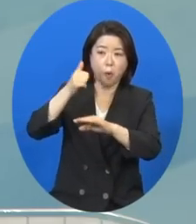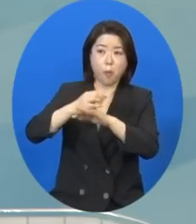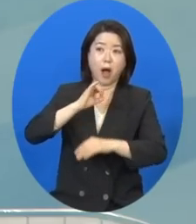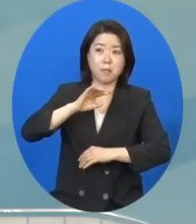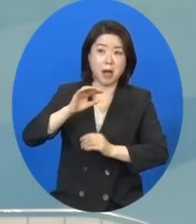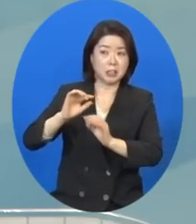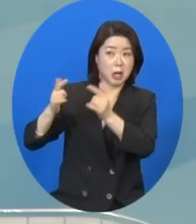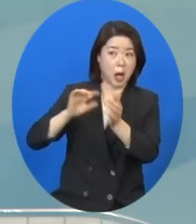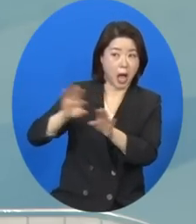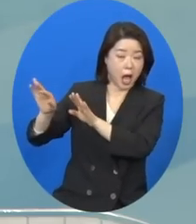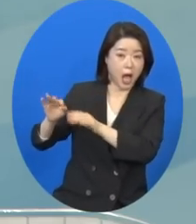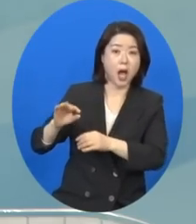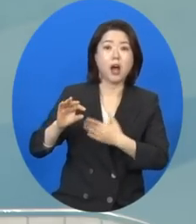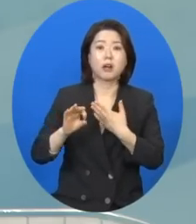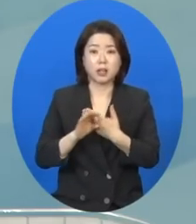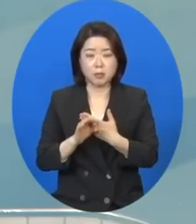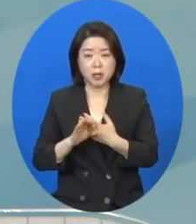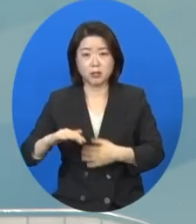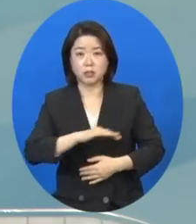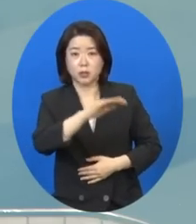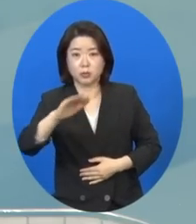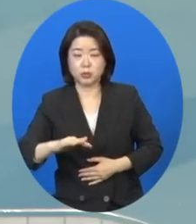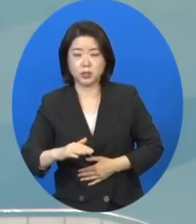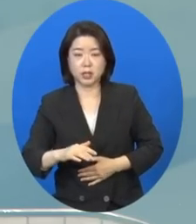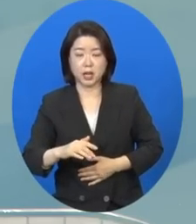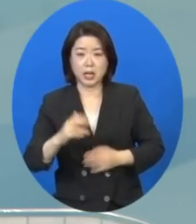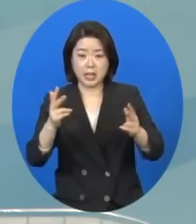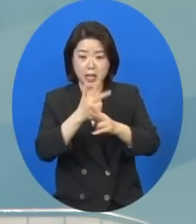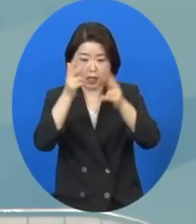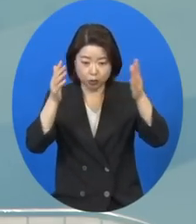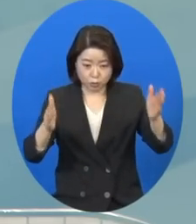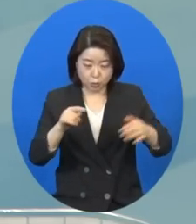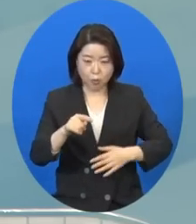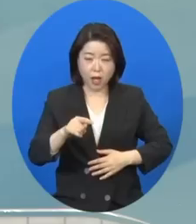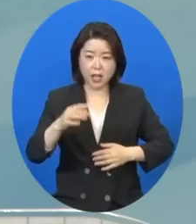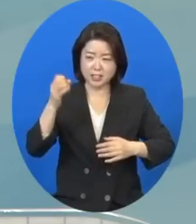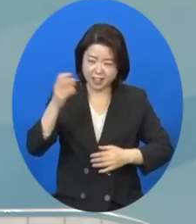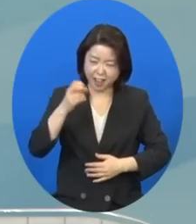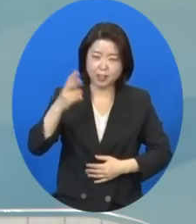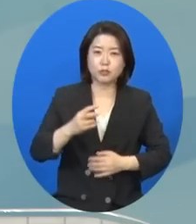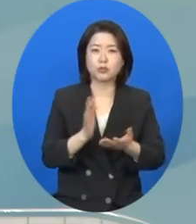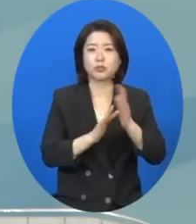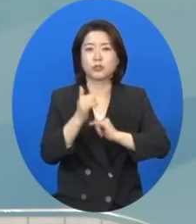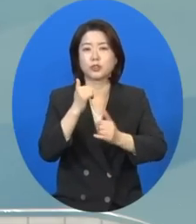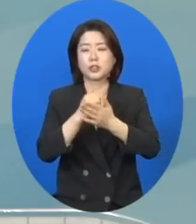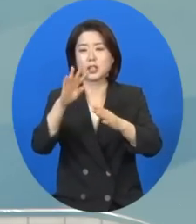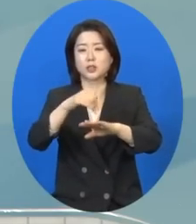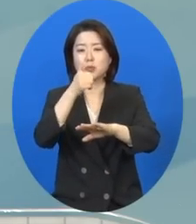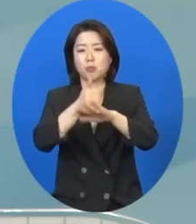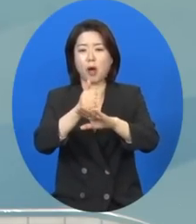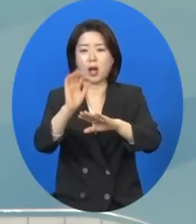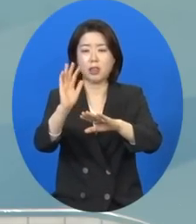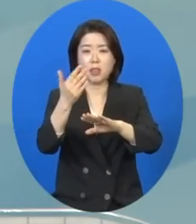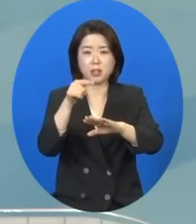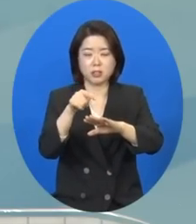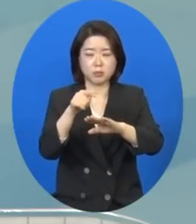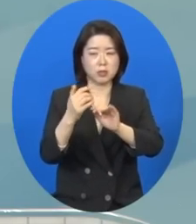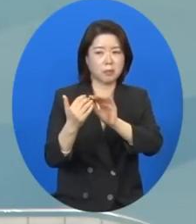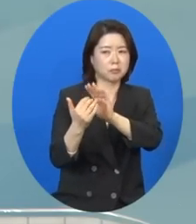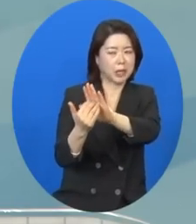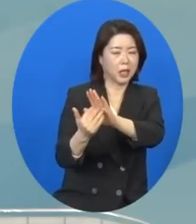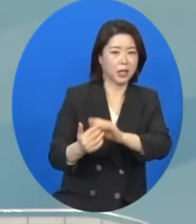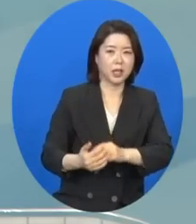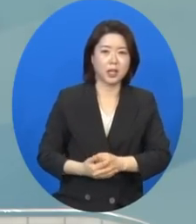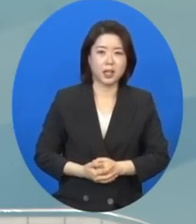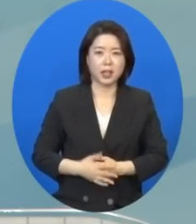것이라면 여러분 우리는 한 주에도 얼마나 많이 자주 예수님의 왕되심을 거부합니까